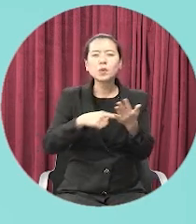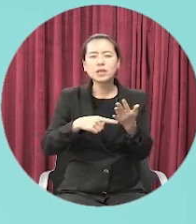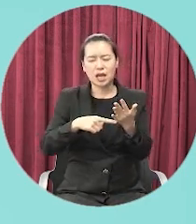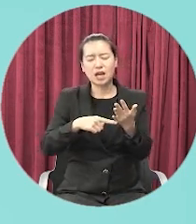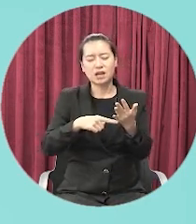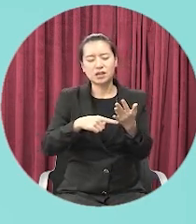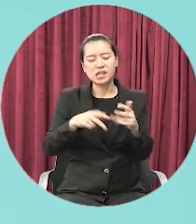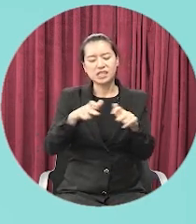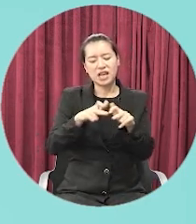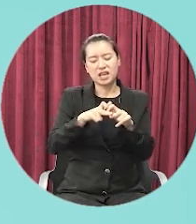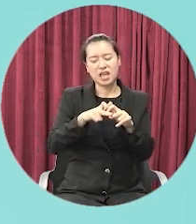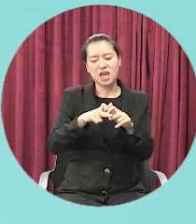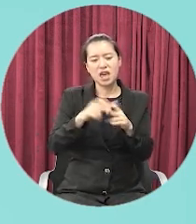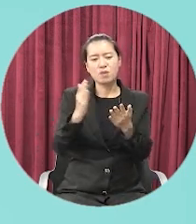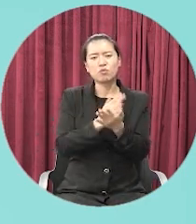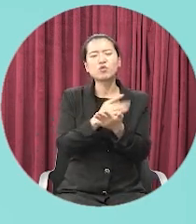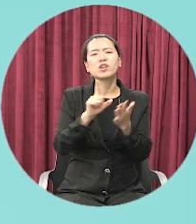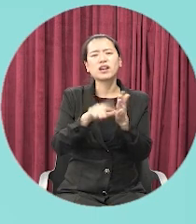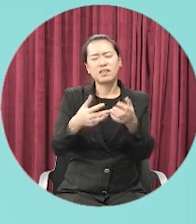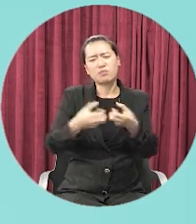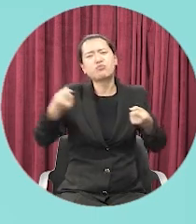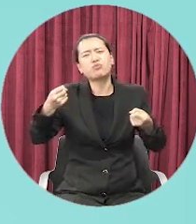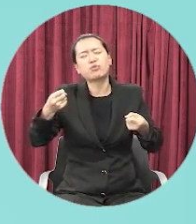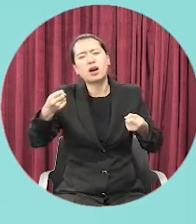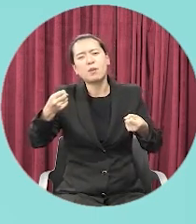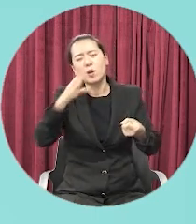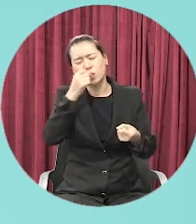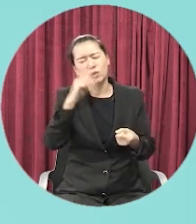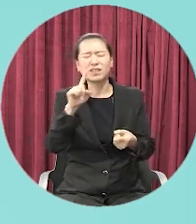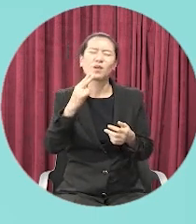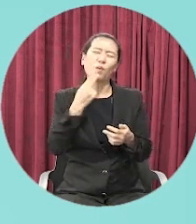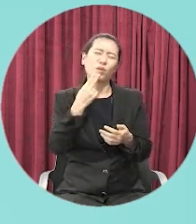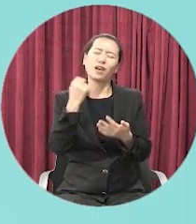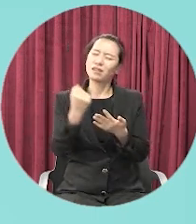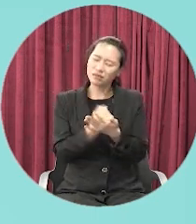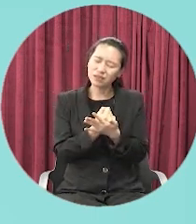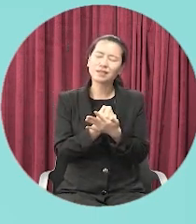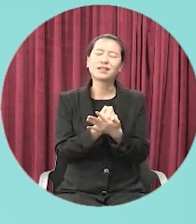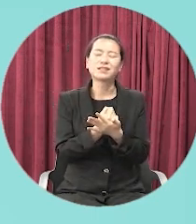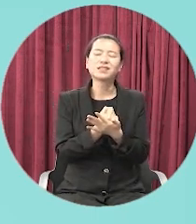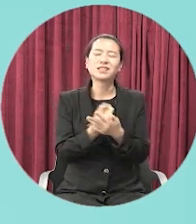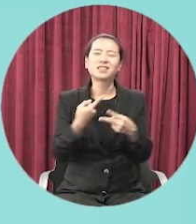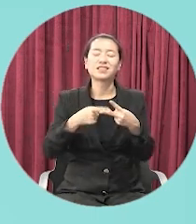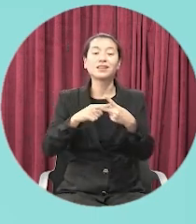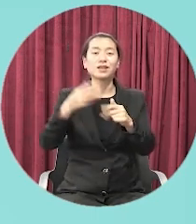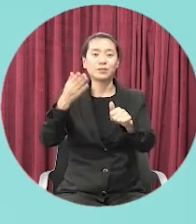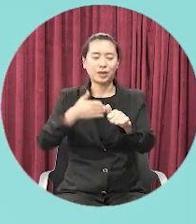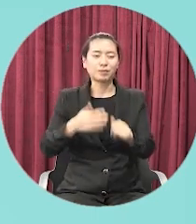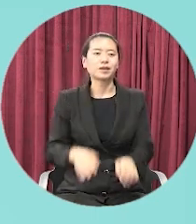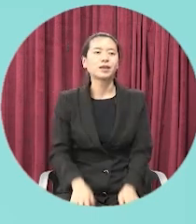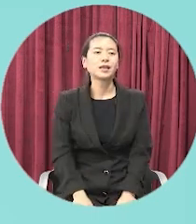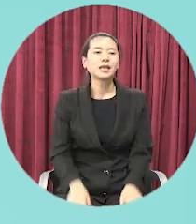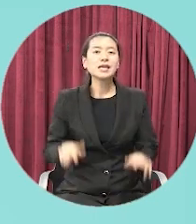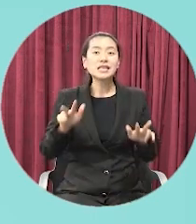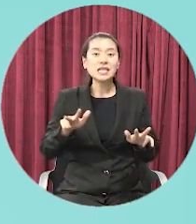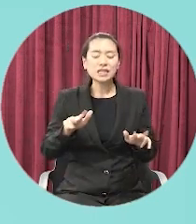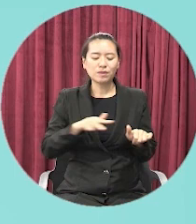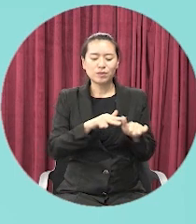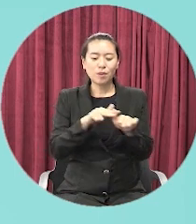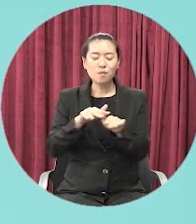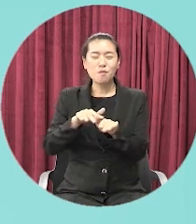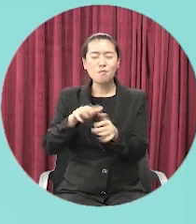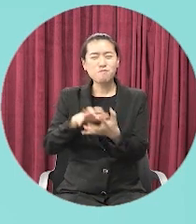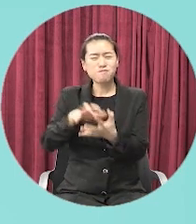분류 에 대한 문제가 기반 한다고 조금 이해해 주셨으면 좋겠구요 마지막으로 어 우리가 지금 데이터 얘기를 많이 하고